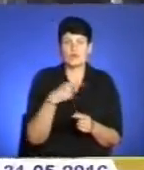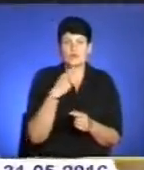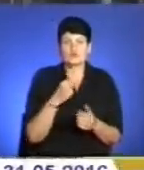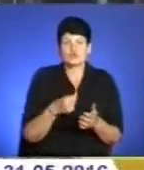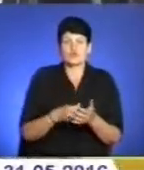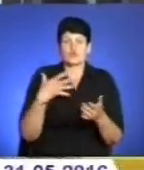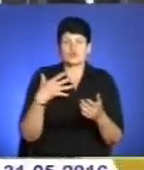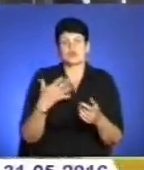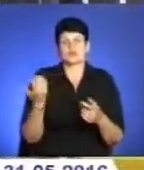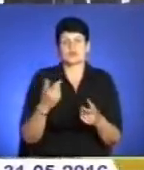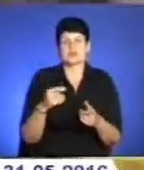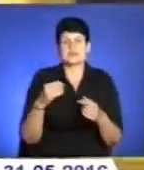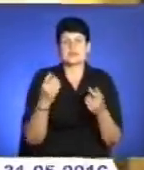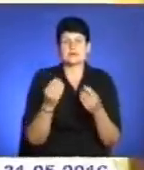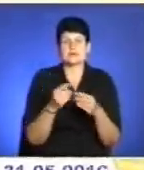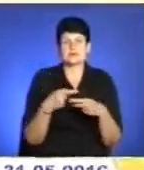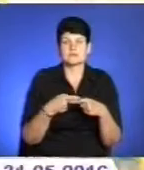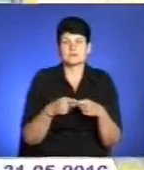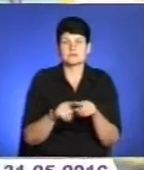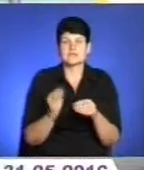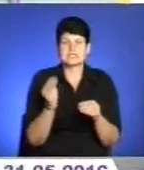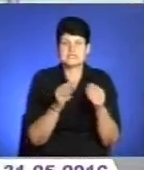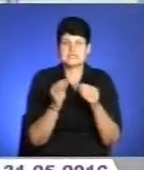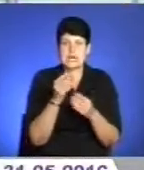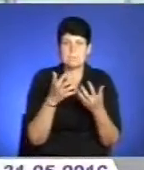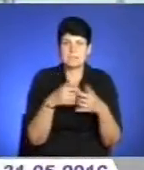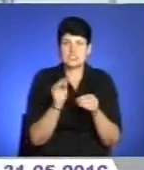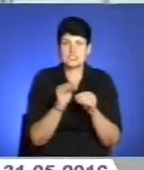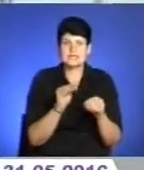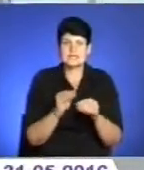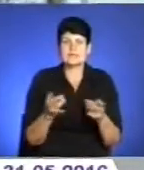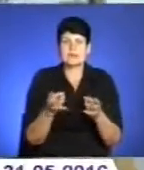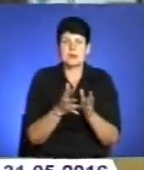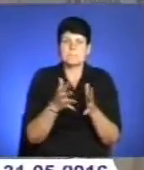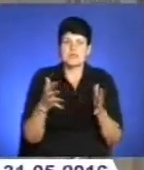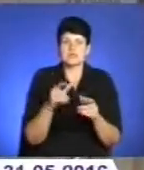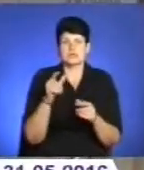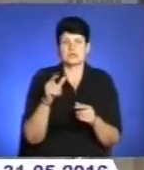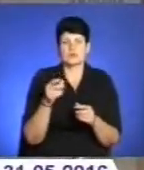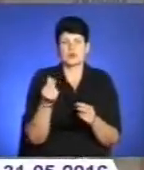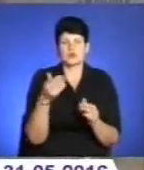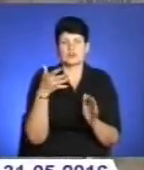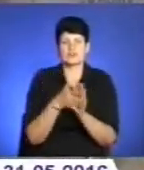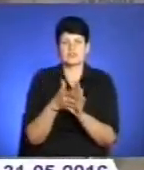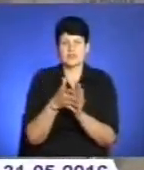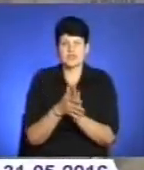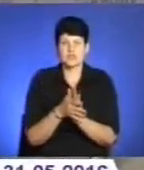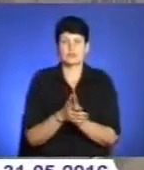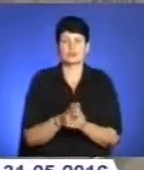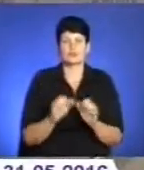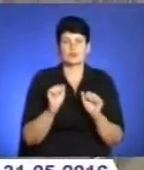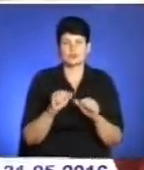на пально-мастильні матеріали і зараз потрібно більше грошей витрачати, аби громадянам було безпечно їздити у громадському транспорті.